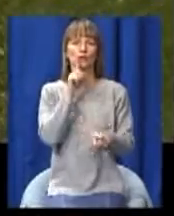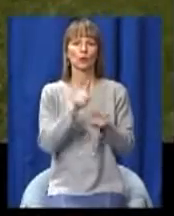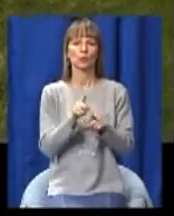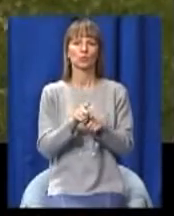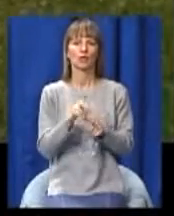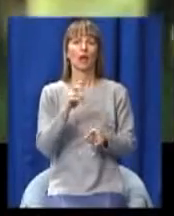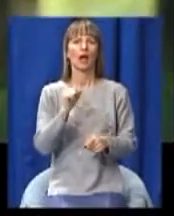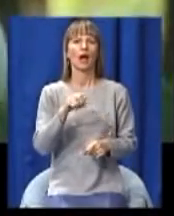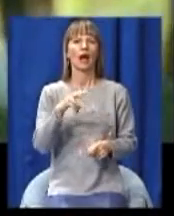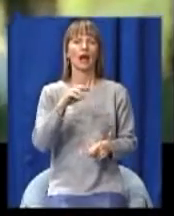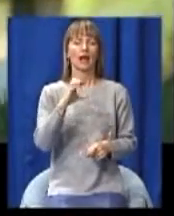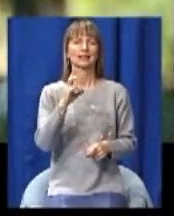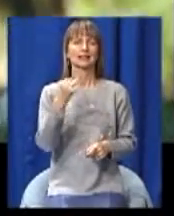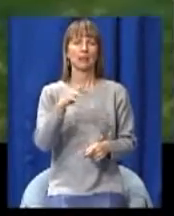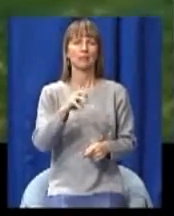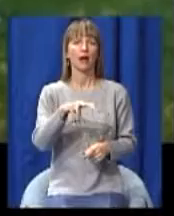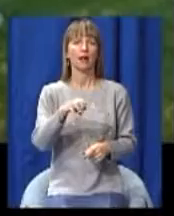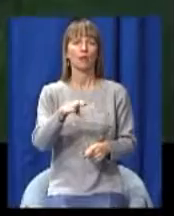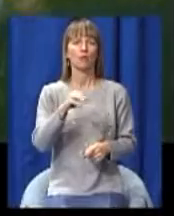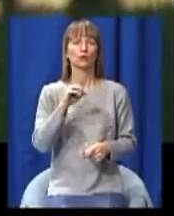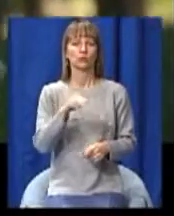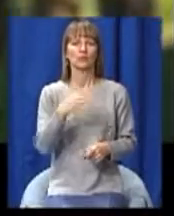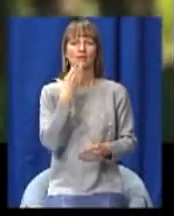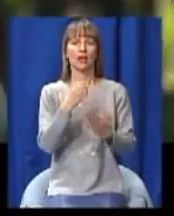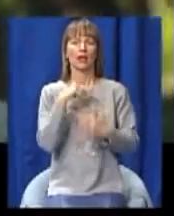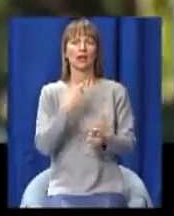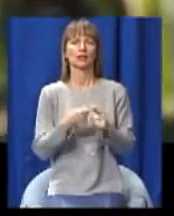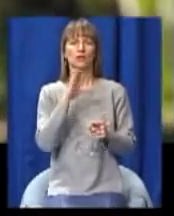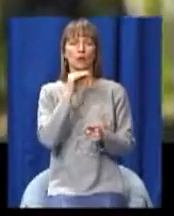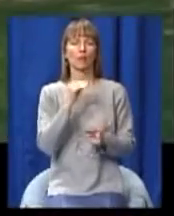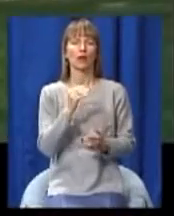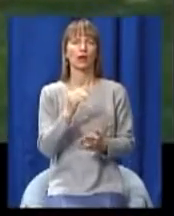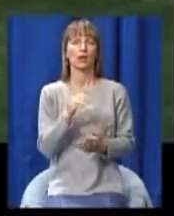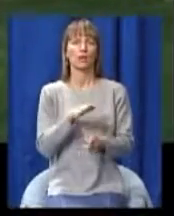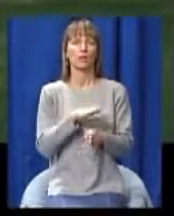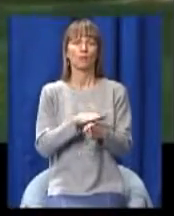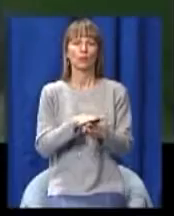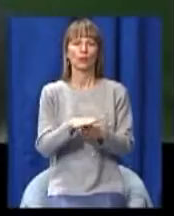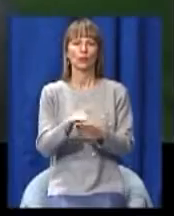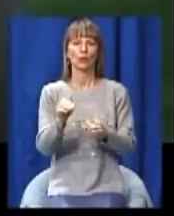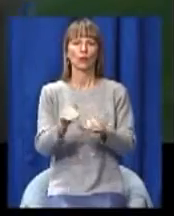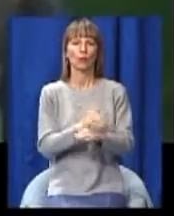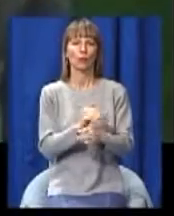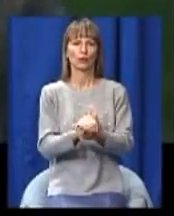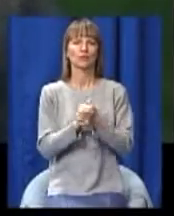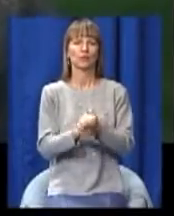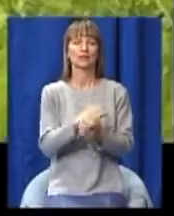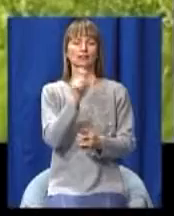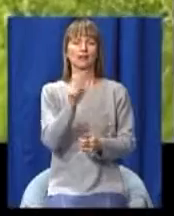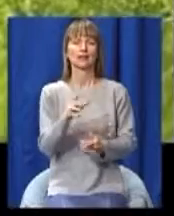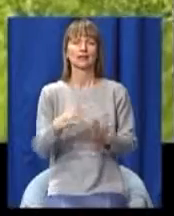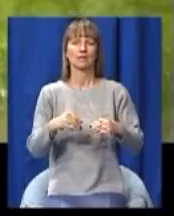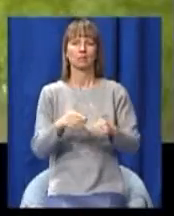з аляскінським маламутом. За своїм характером цей песик абсолютно дружелюбний як із членами сім'ї, так і